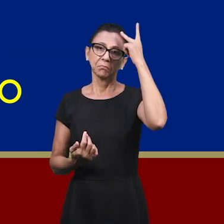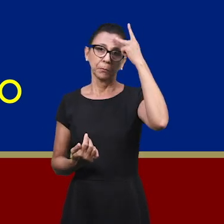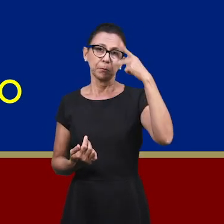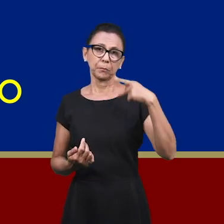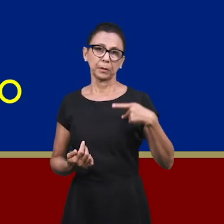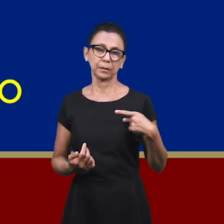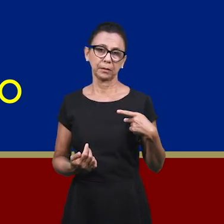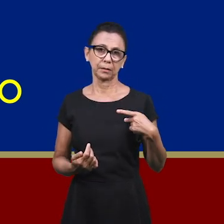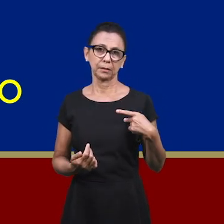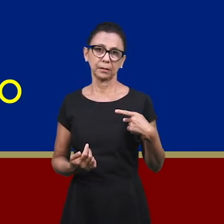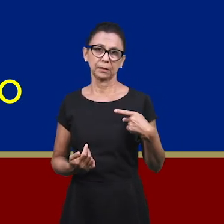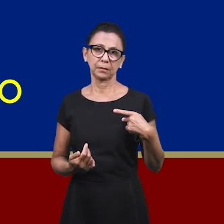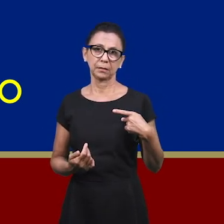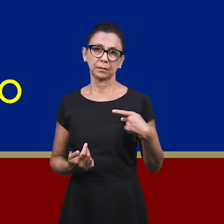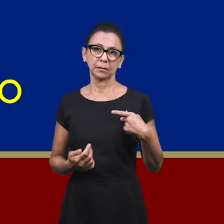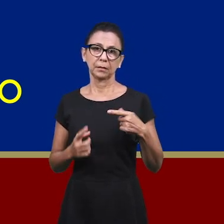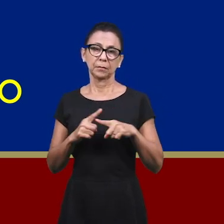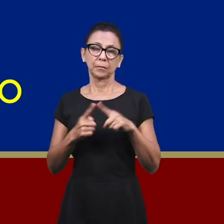par l'Esprit Saint,